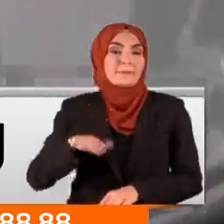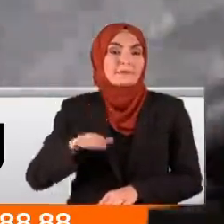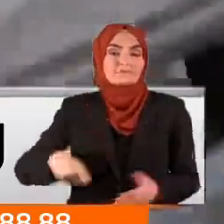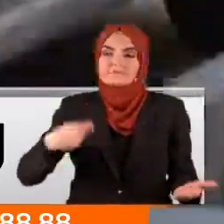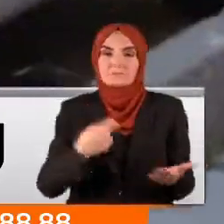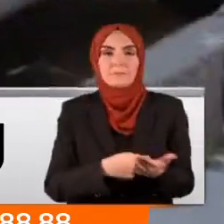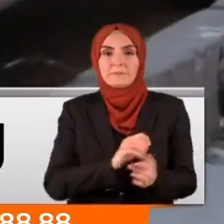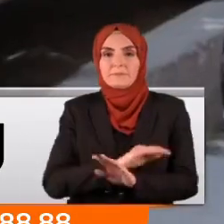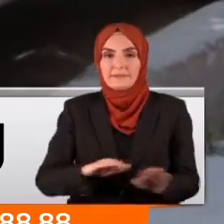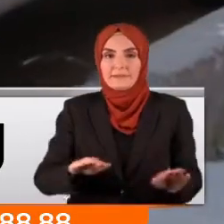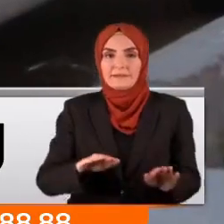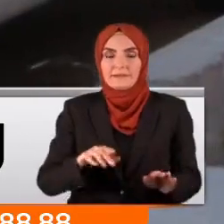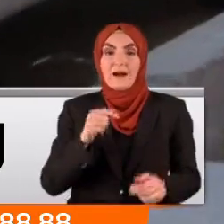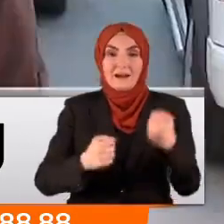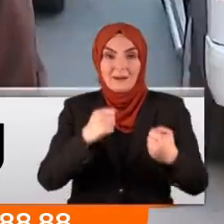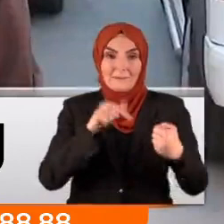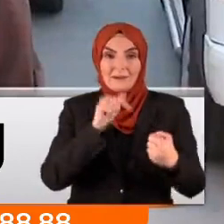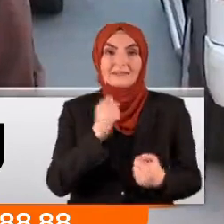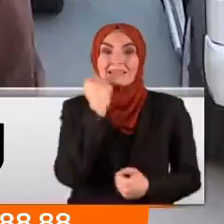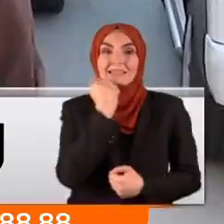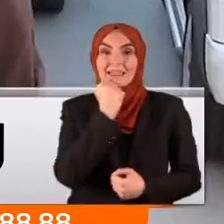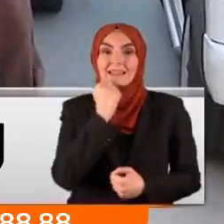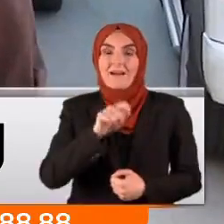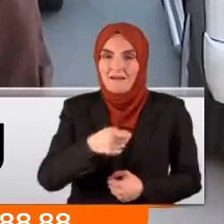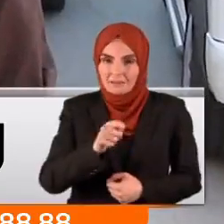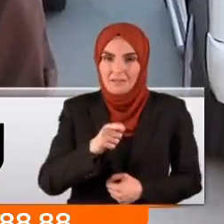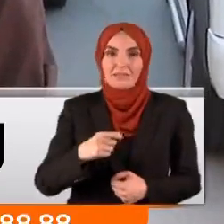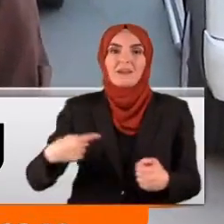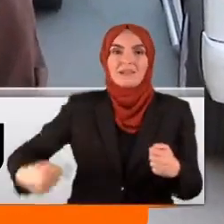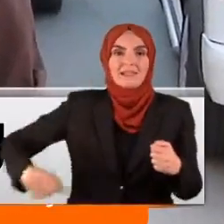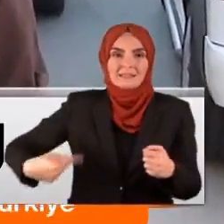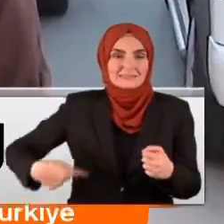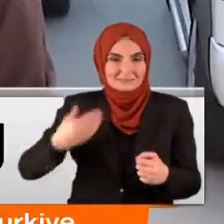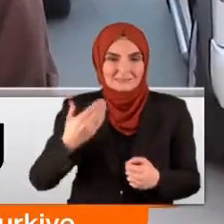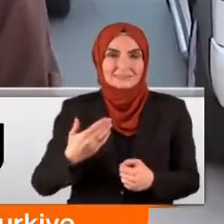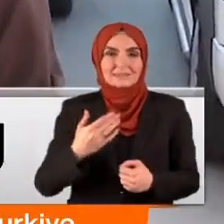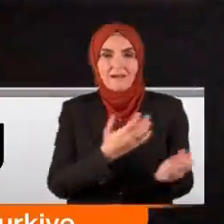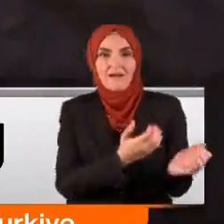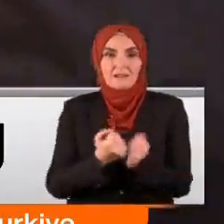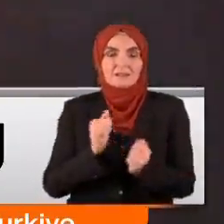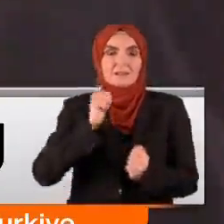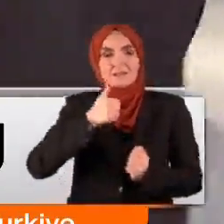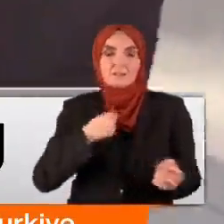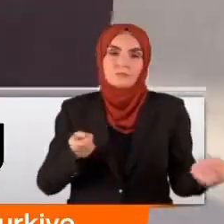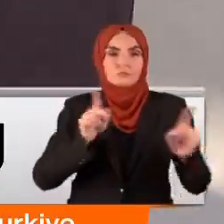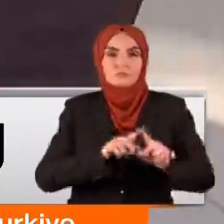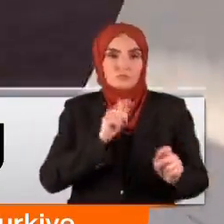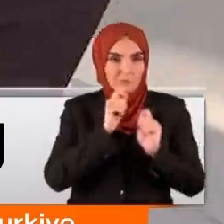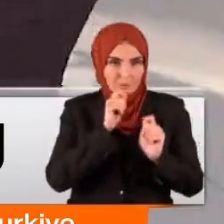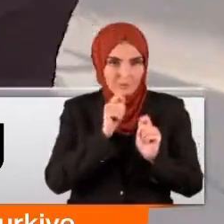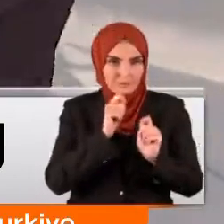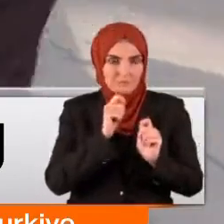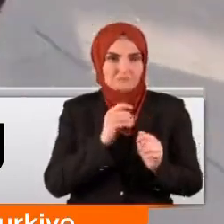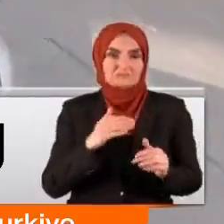gün alacağımıza dair sözleştik satıcı ile. Hastayım, Covid oldum şeklinde konuşarak beni resmen başından savmak için ben şüphelendim